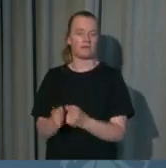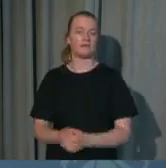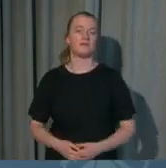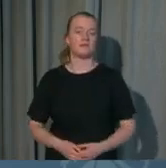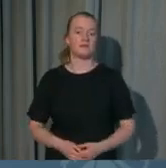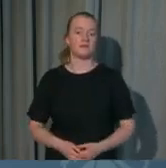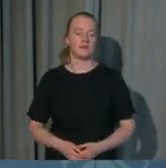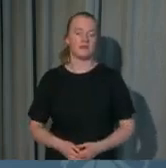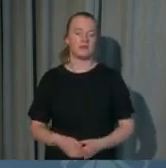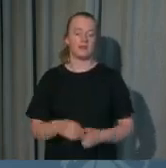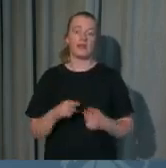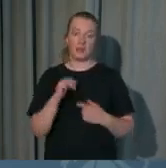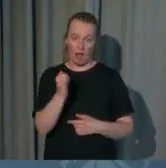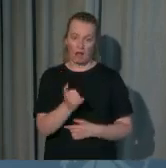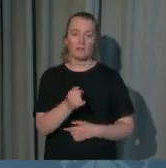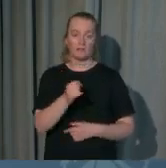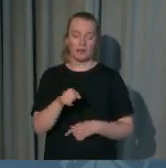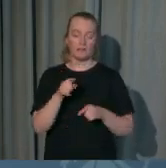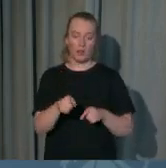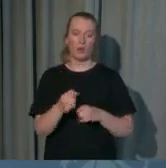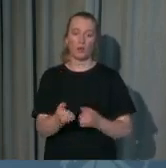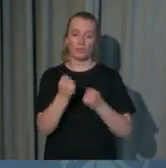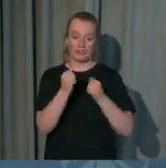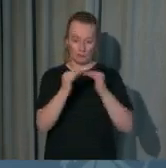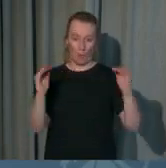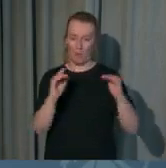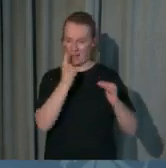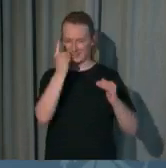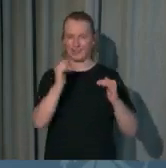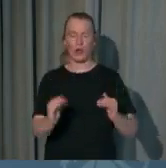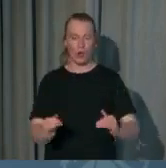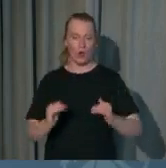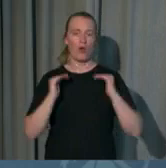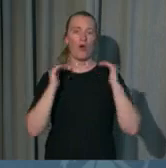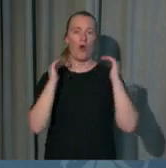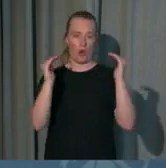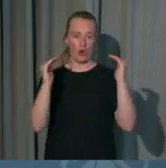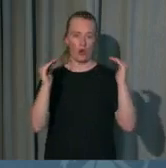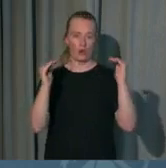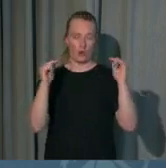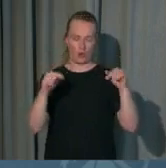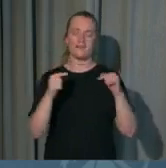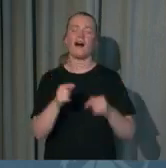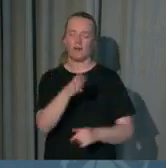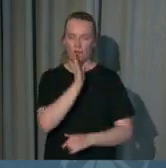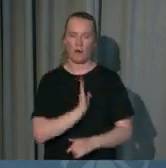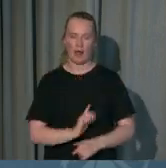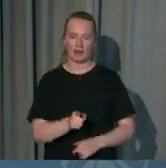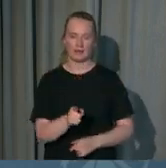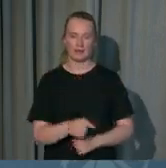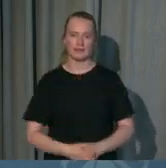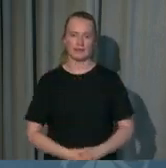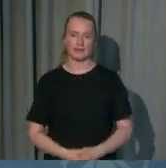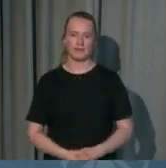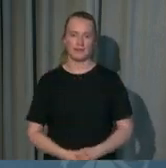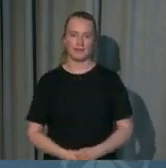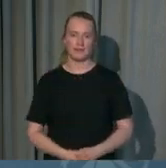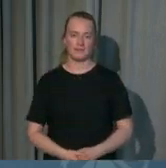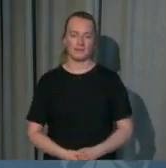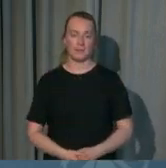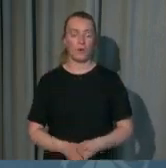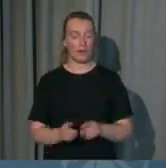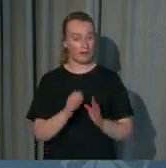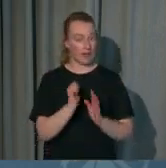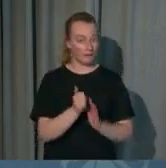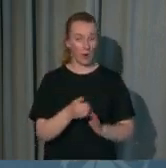er jo alvorlig at trusselnivået er det høyeste på det høyeste nivået, og det er også derfor både